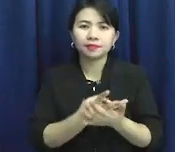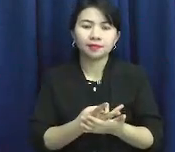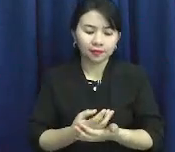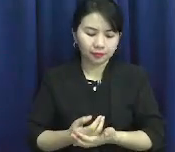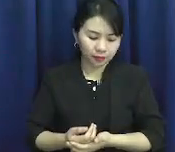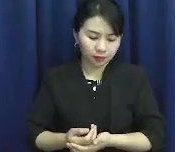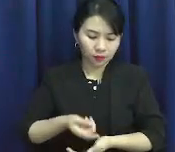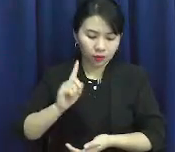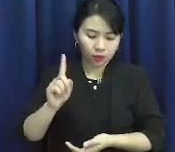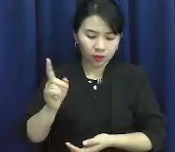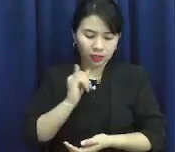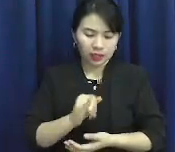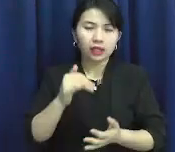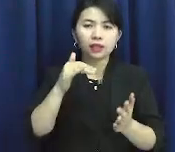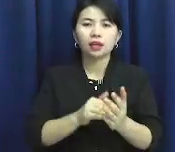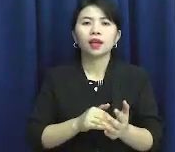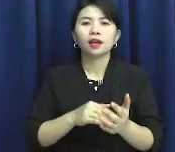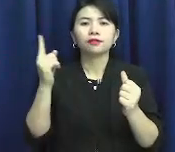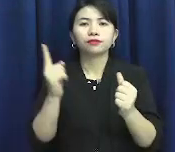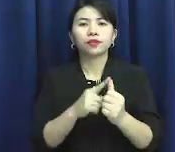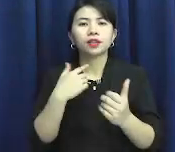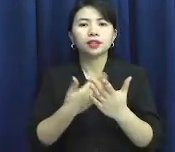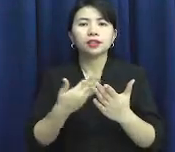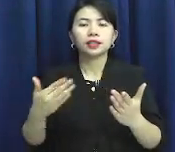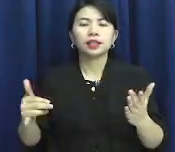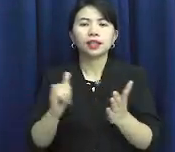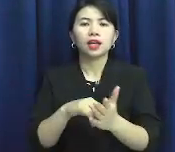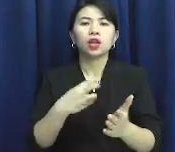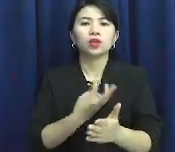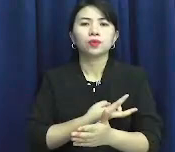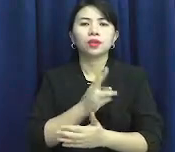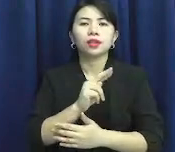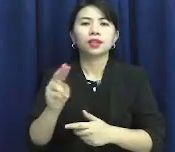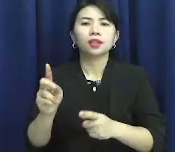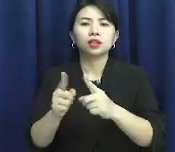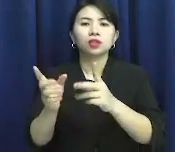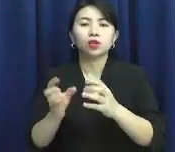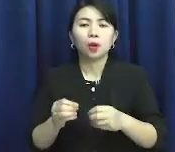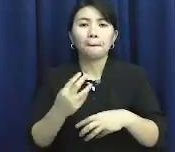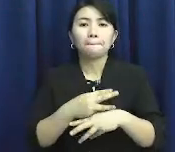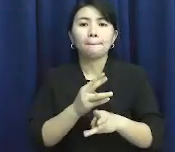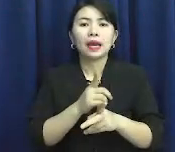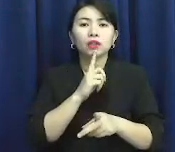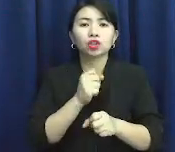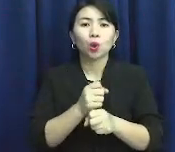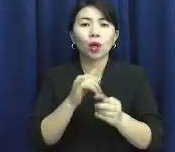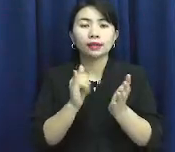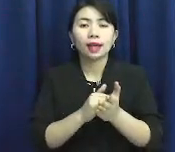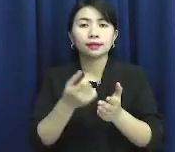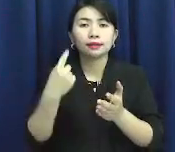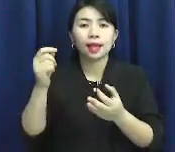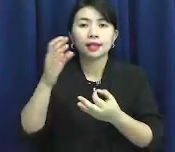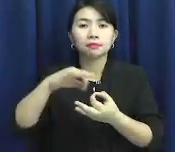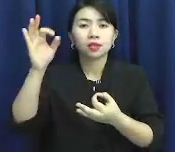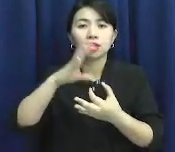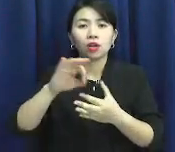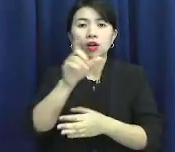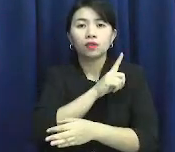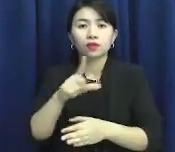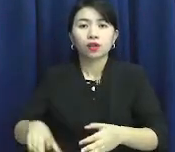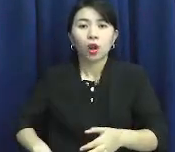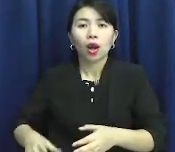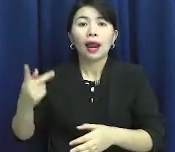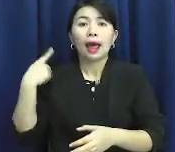Ang pangunahin na dapat ninyong gawin, make it sure that the Spirit of the Lord will rest upon